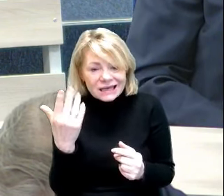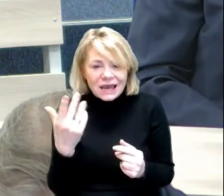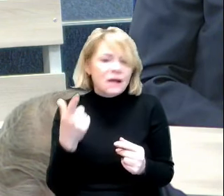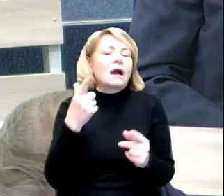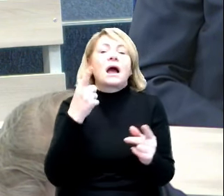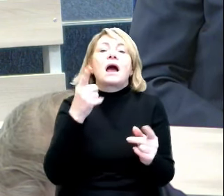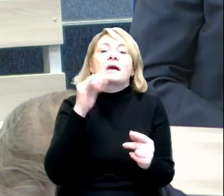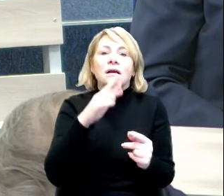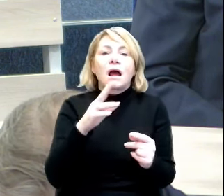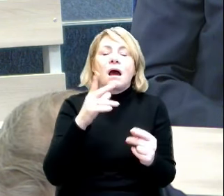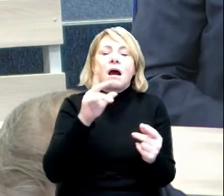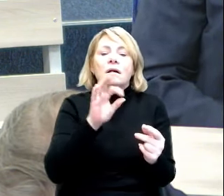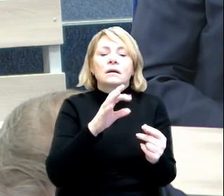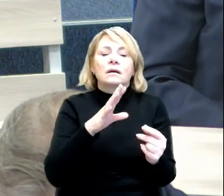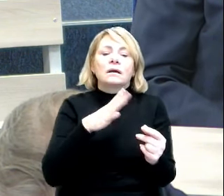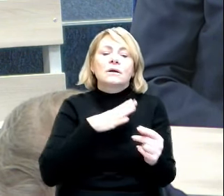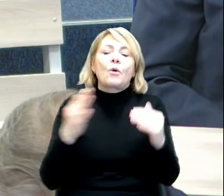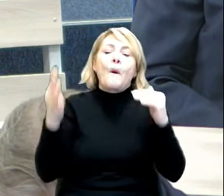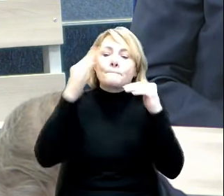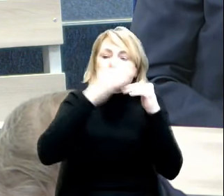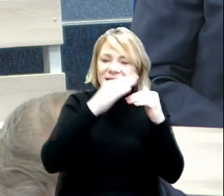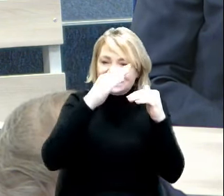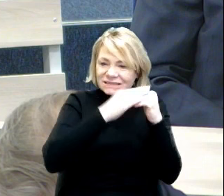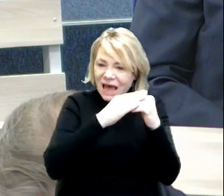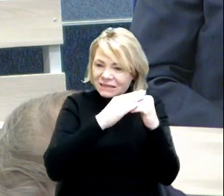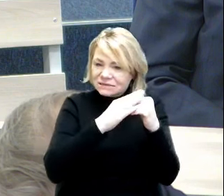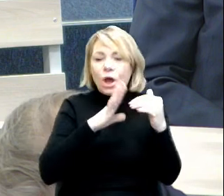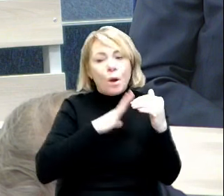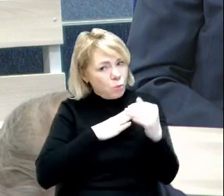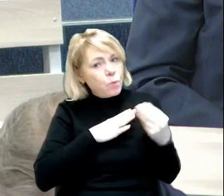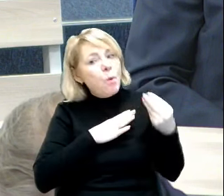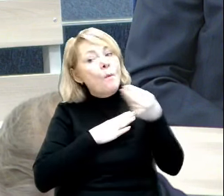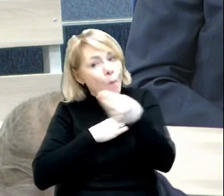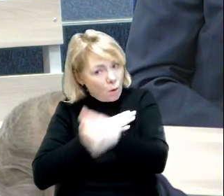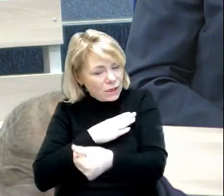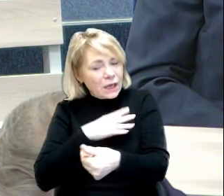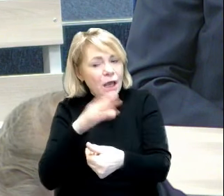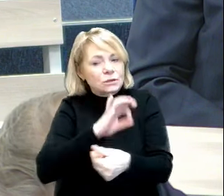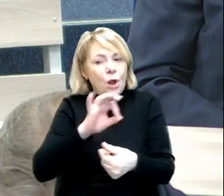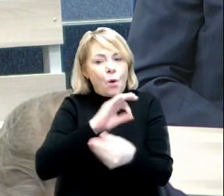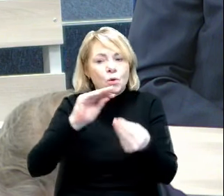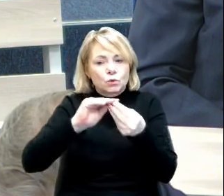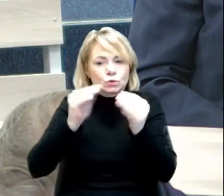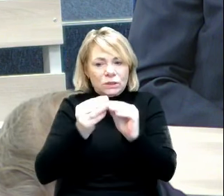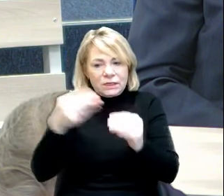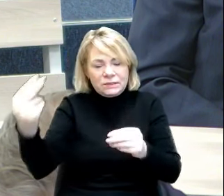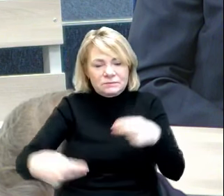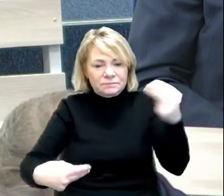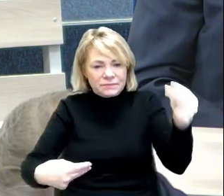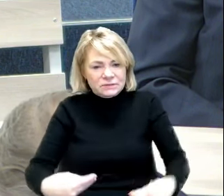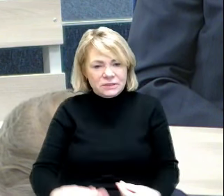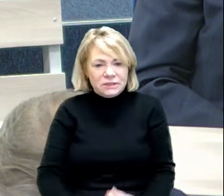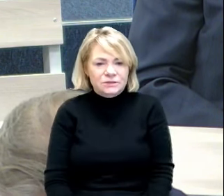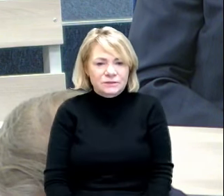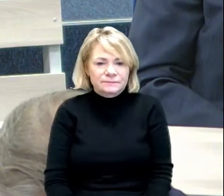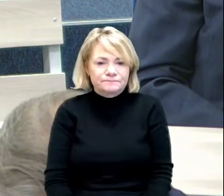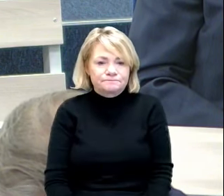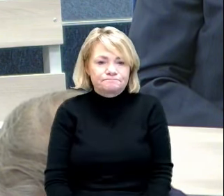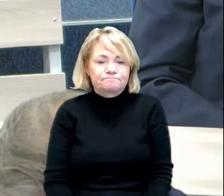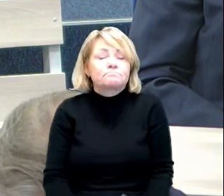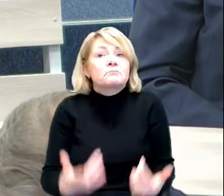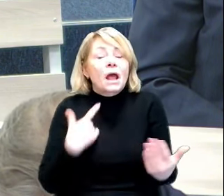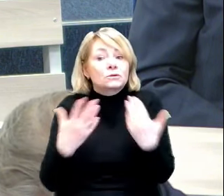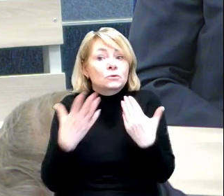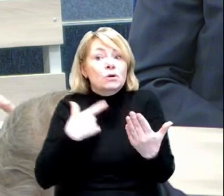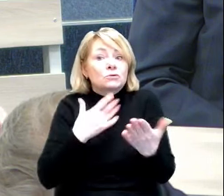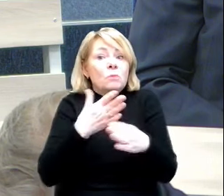sumokėjo kompensaciją pagal pasirašytą sutartyje tvarką tai tiesiog tas klausimas na kaip sakoma atrodo mes nuėjom ten bet atsakymo nėra ir